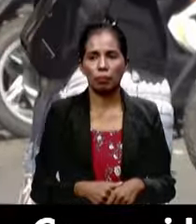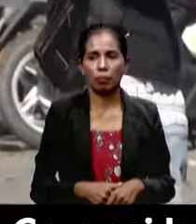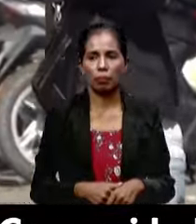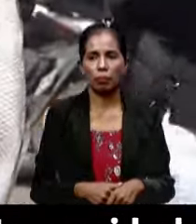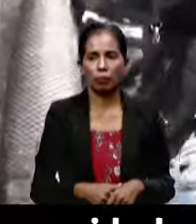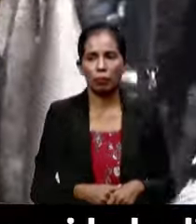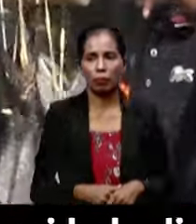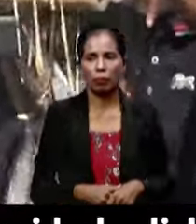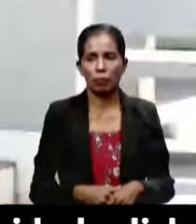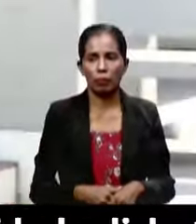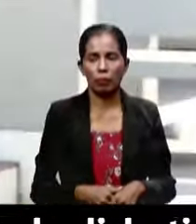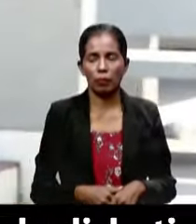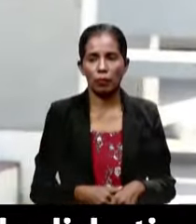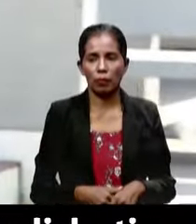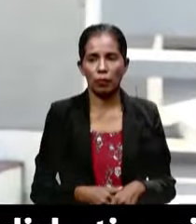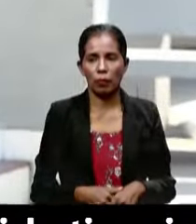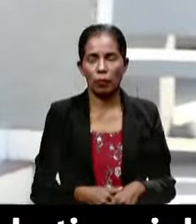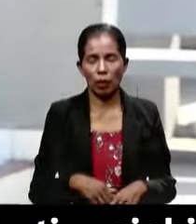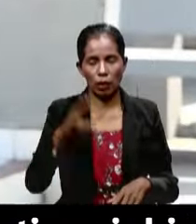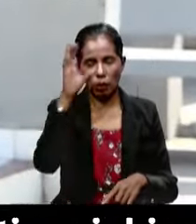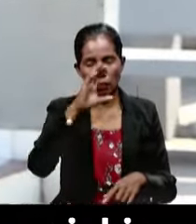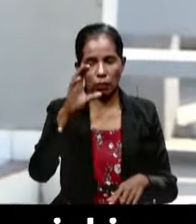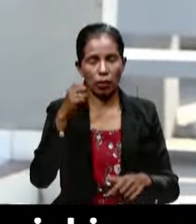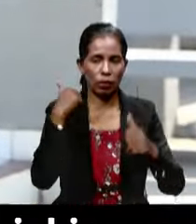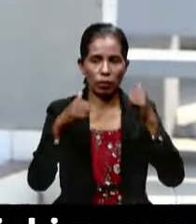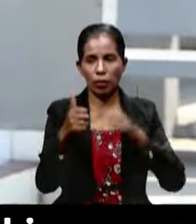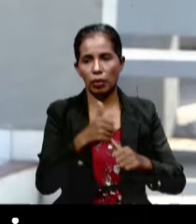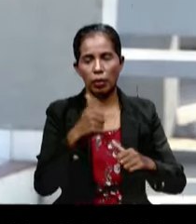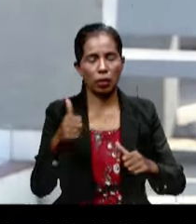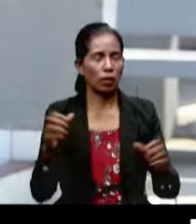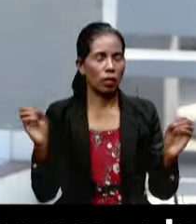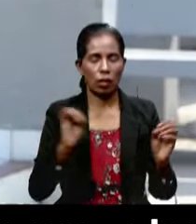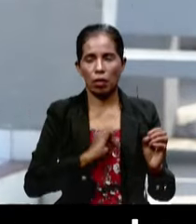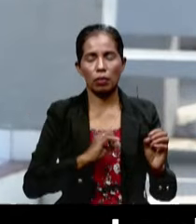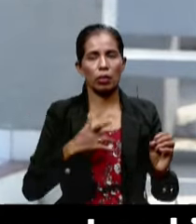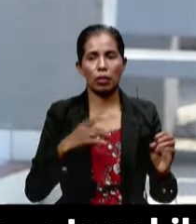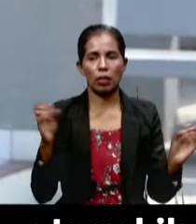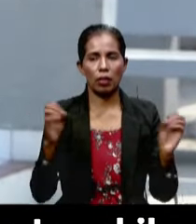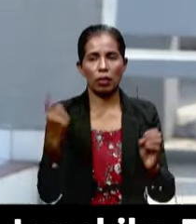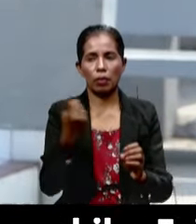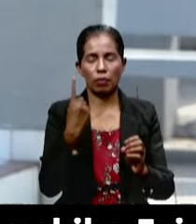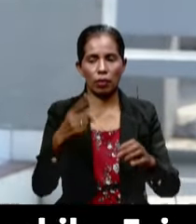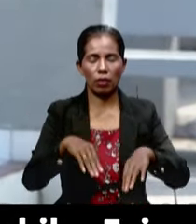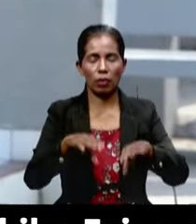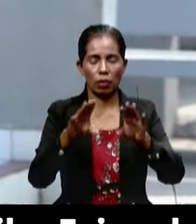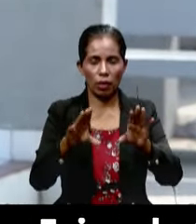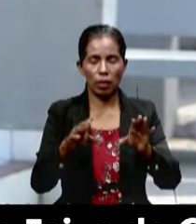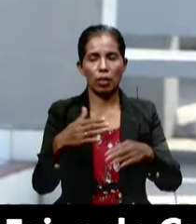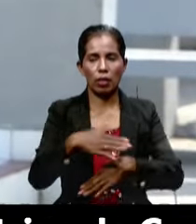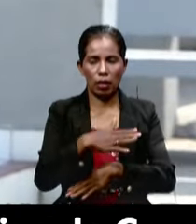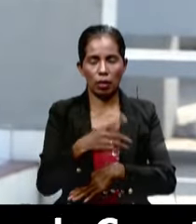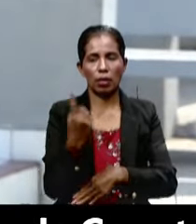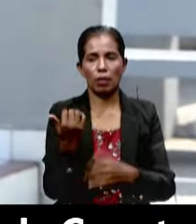Ya, atu buka atividade siru au senti ne laia, mantengo tambe, usang agora ne, painkan